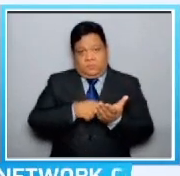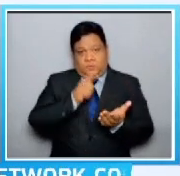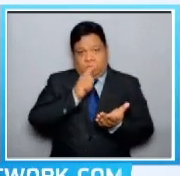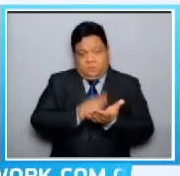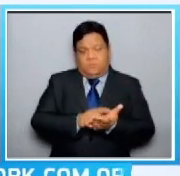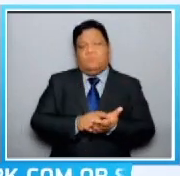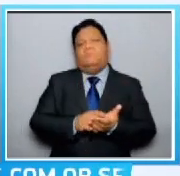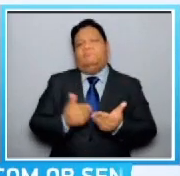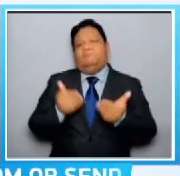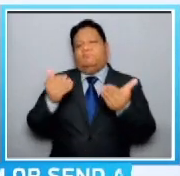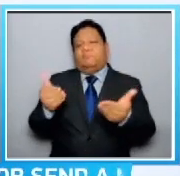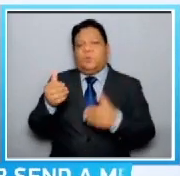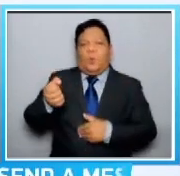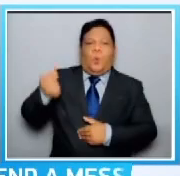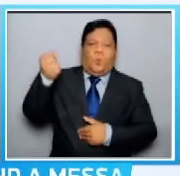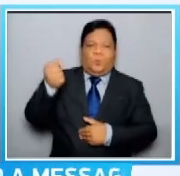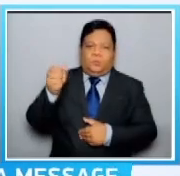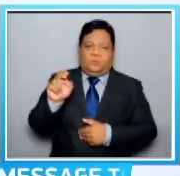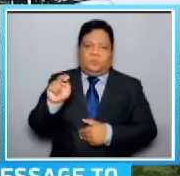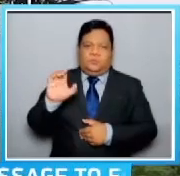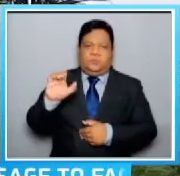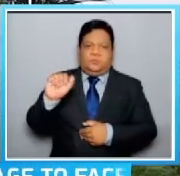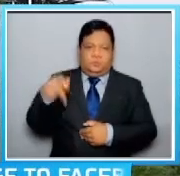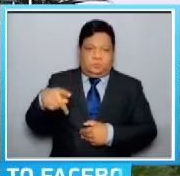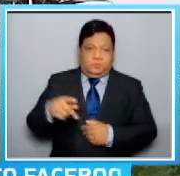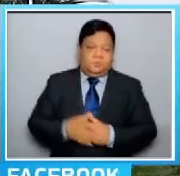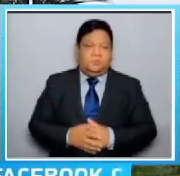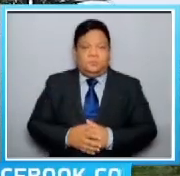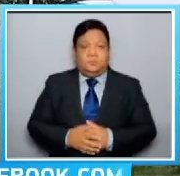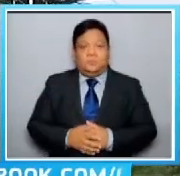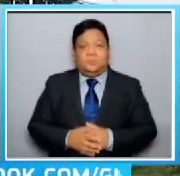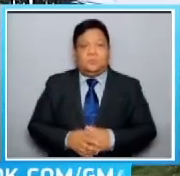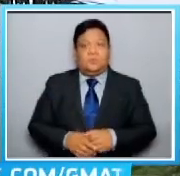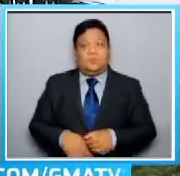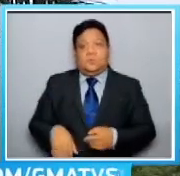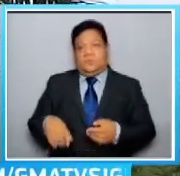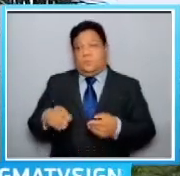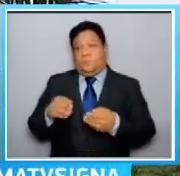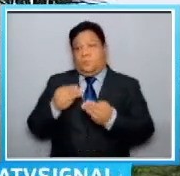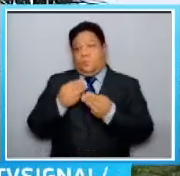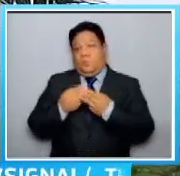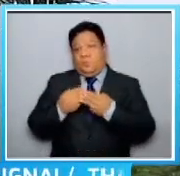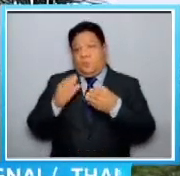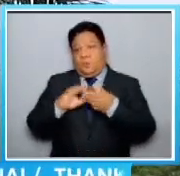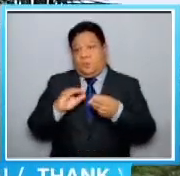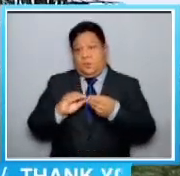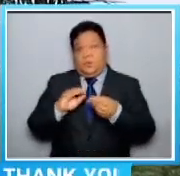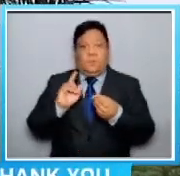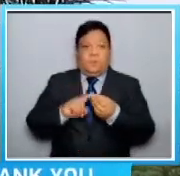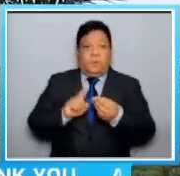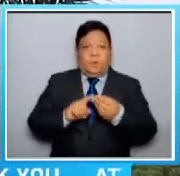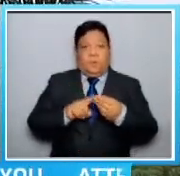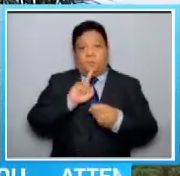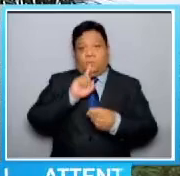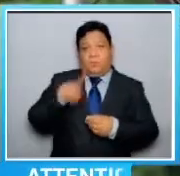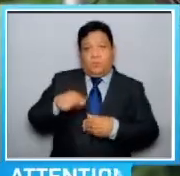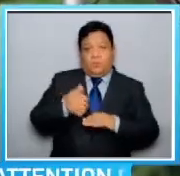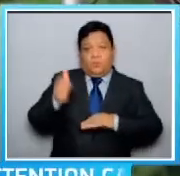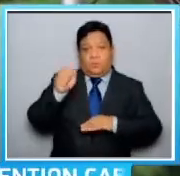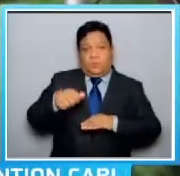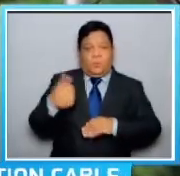matanggap ang TRO ruling. Wala pang pahayag ang lungsod ng Muntinlupa kaugnay sa utos ng Korte Suprema.